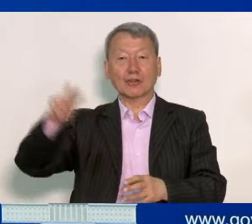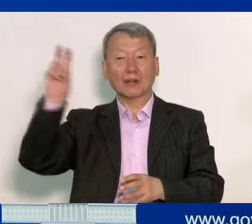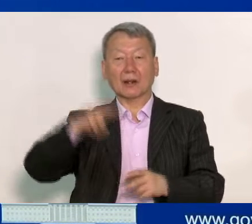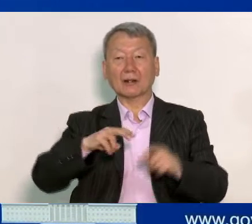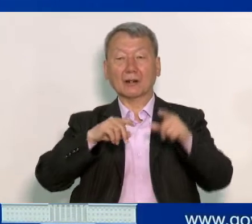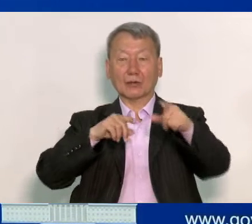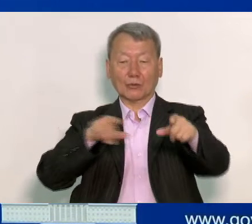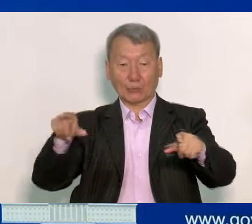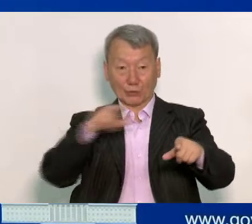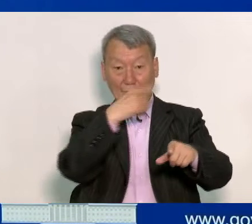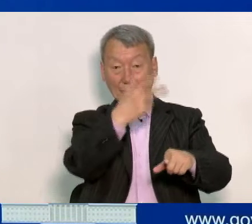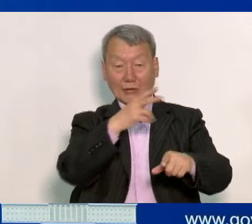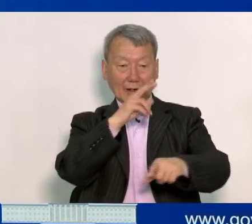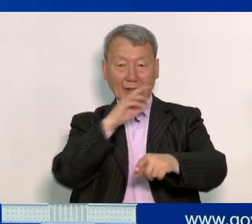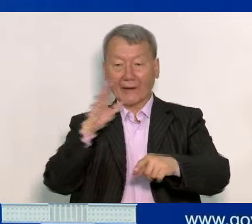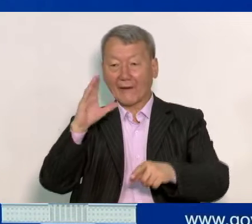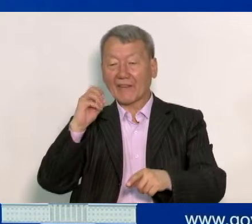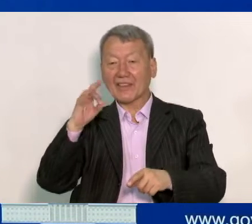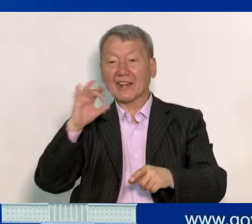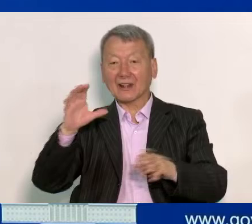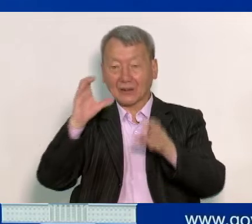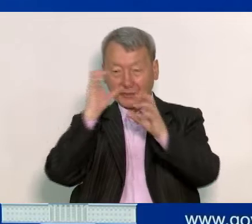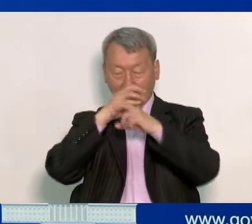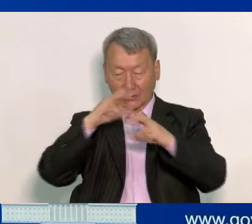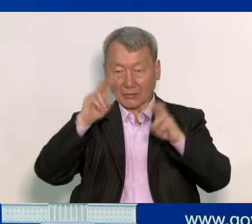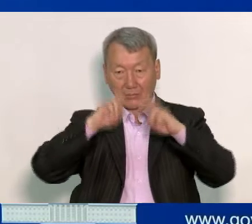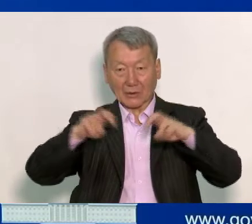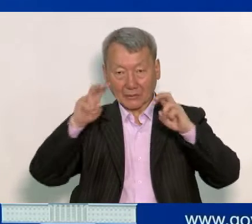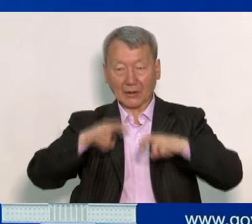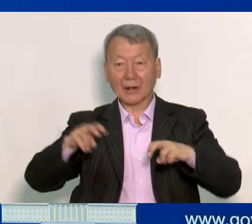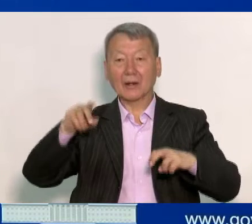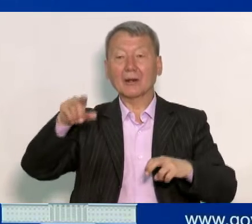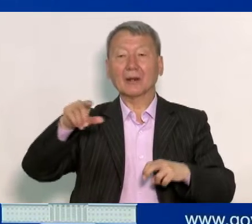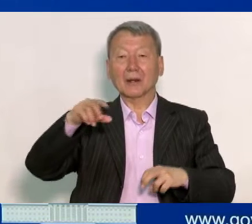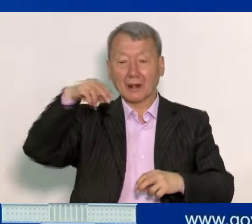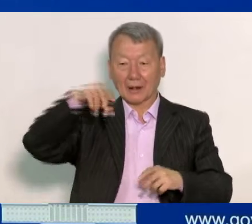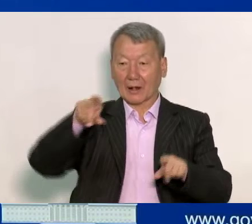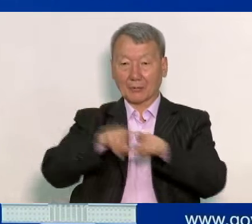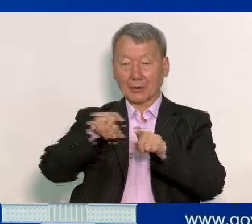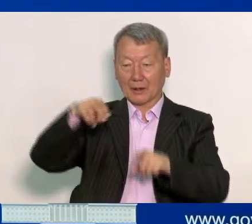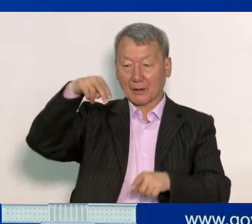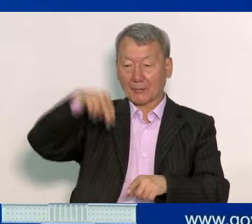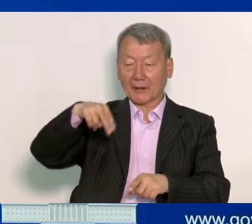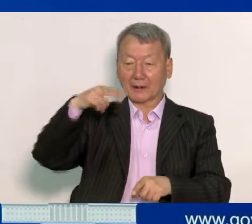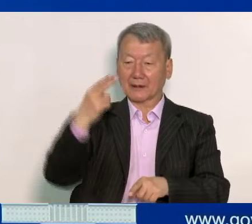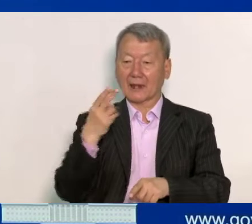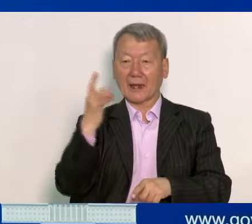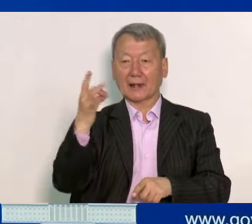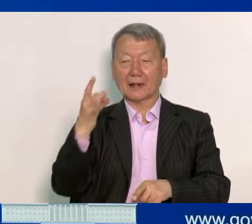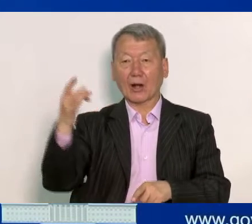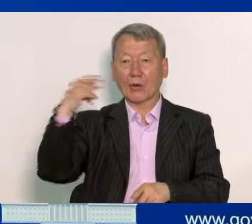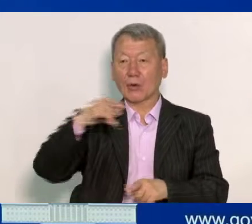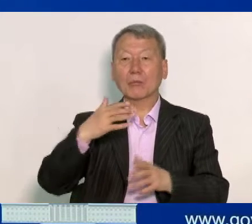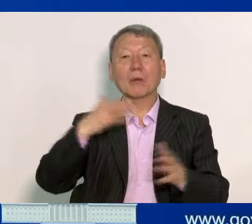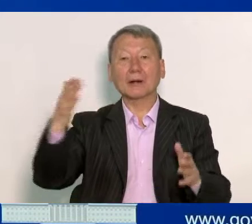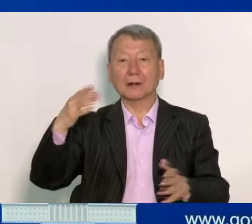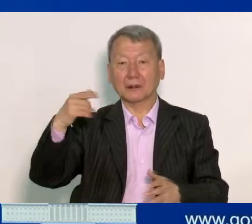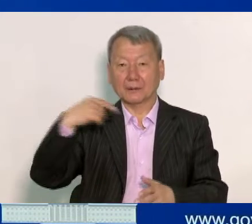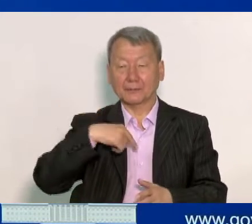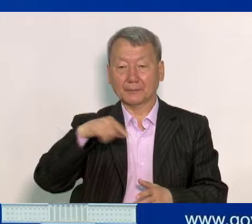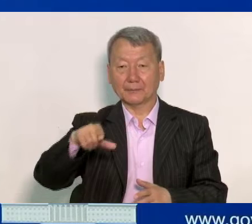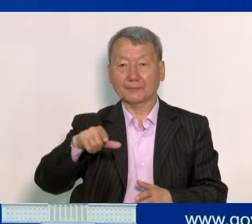бизде толугу менен акыркы жабдуулар менен жабдылган. Жанагы ПЦР жабдуулар бизде эң акыркы